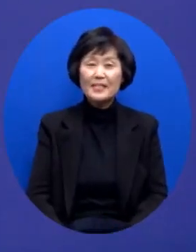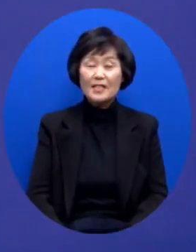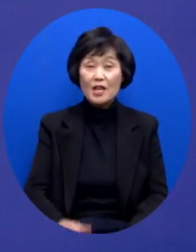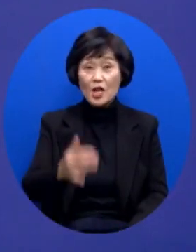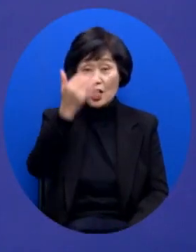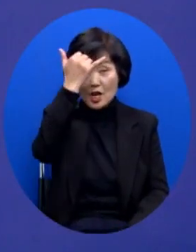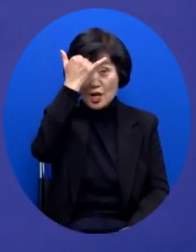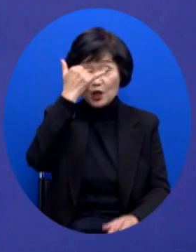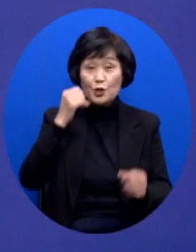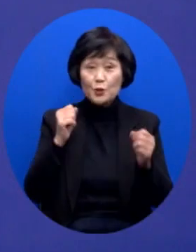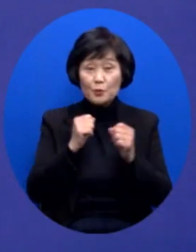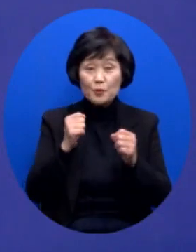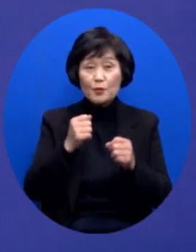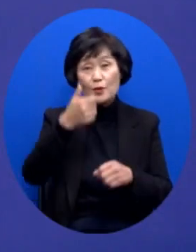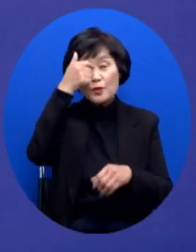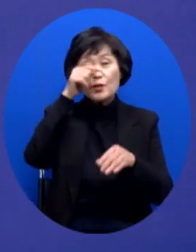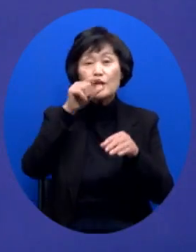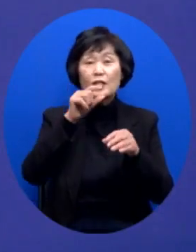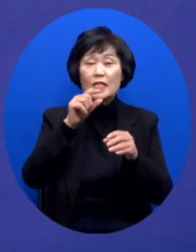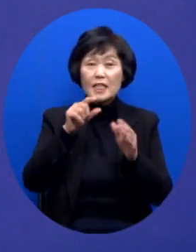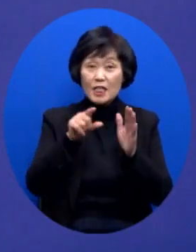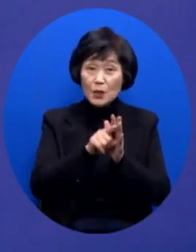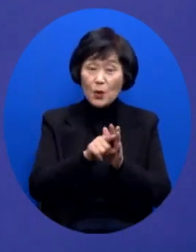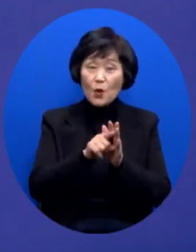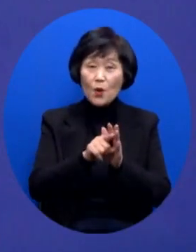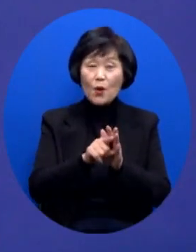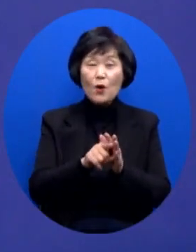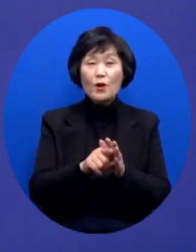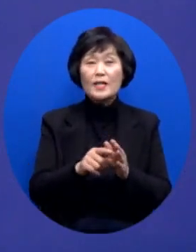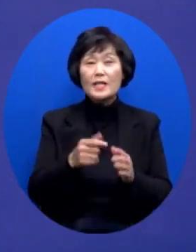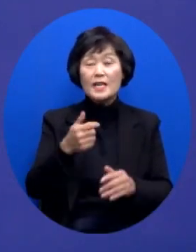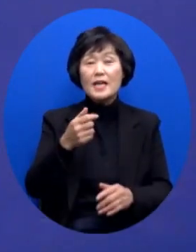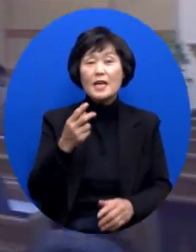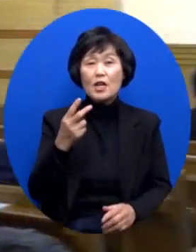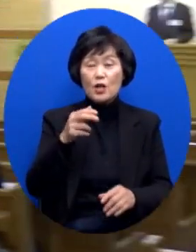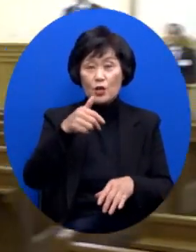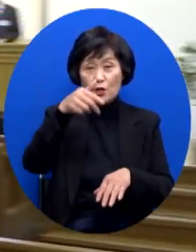충북 기독 CEO 선교회가 제2차 총회를 개최했습니다.